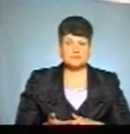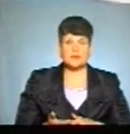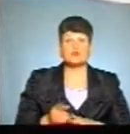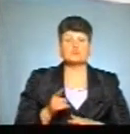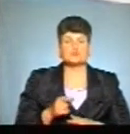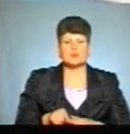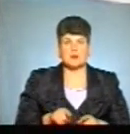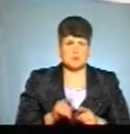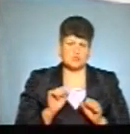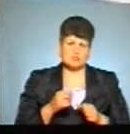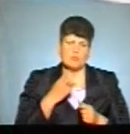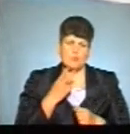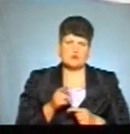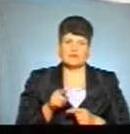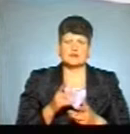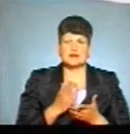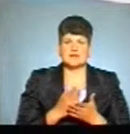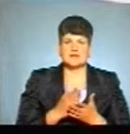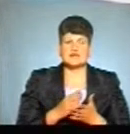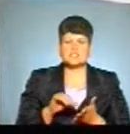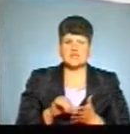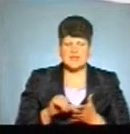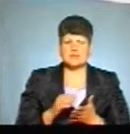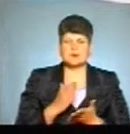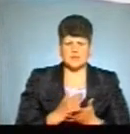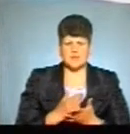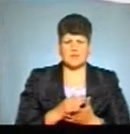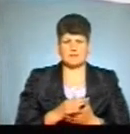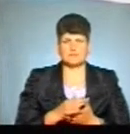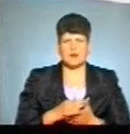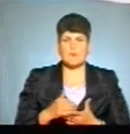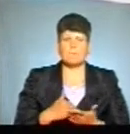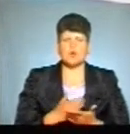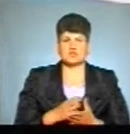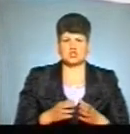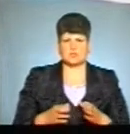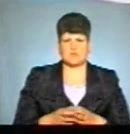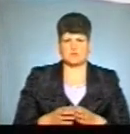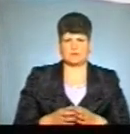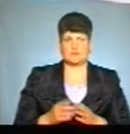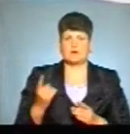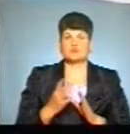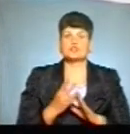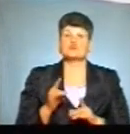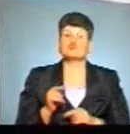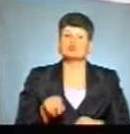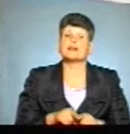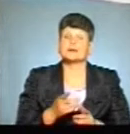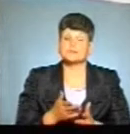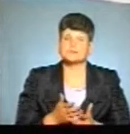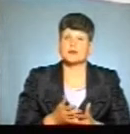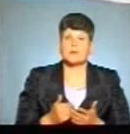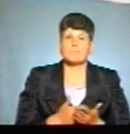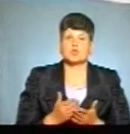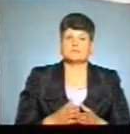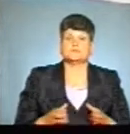можемо побачити, що вони там в основному є членами якихось політичних сил. Ну, перш за все, чому так? Тобто, політична